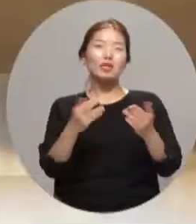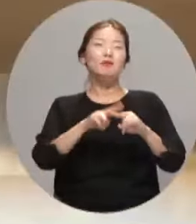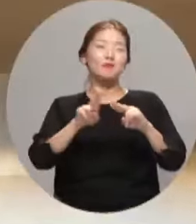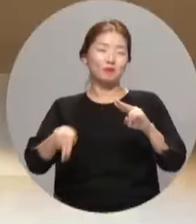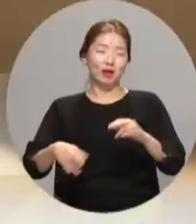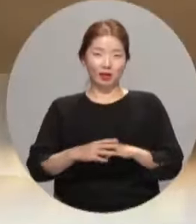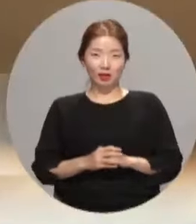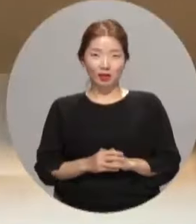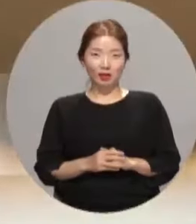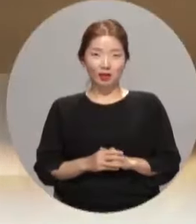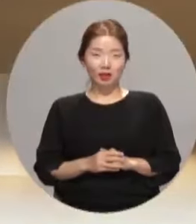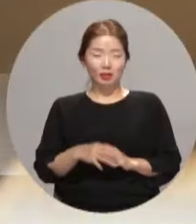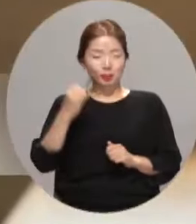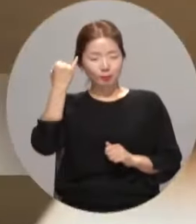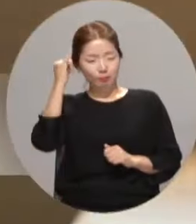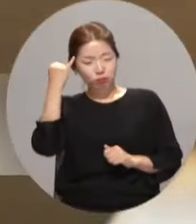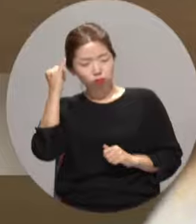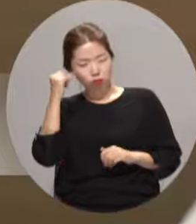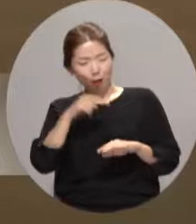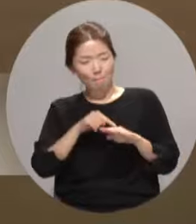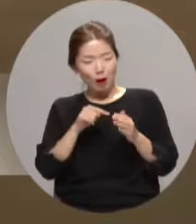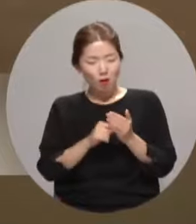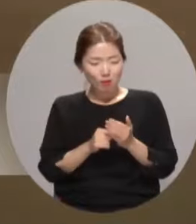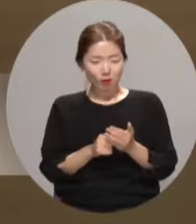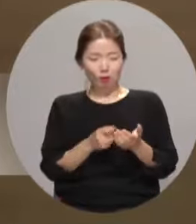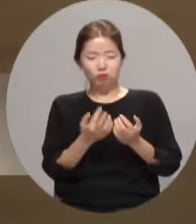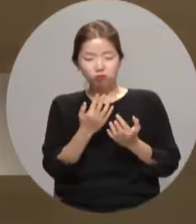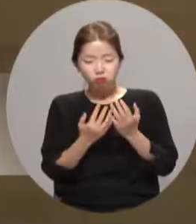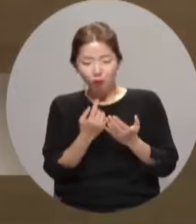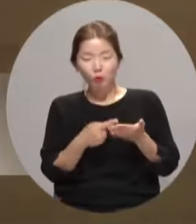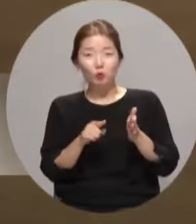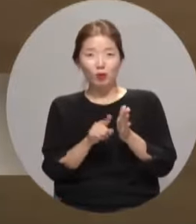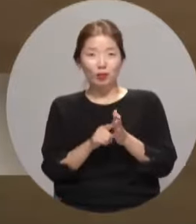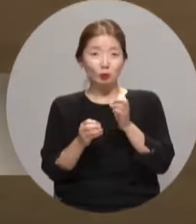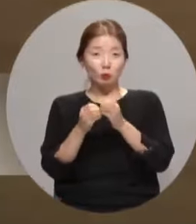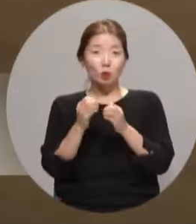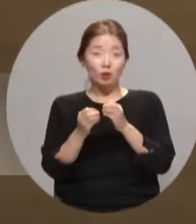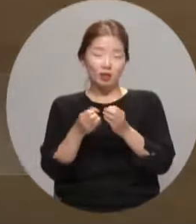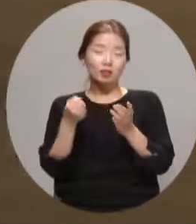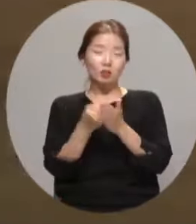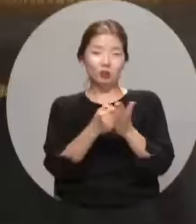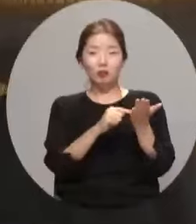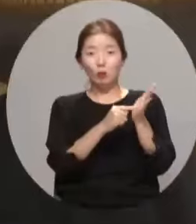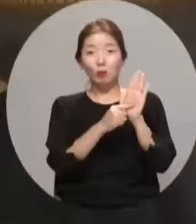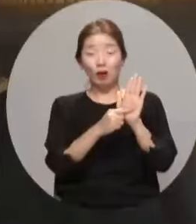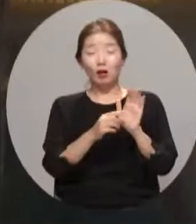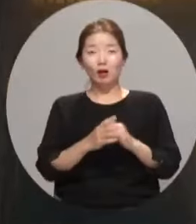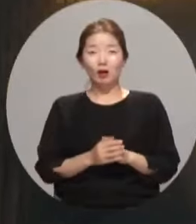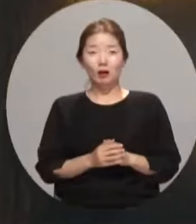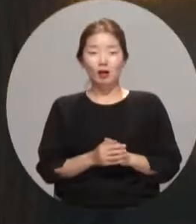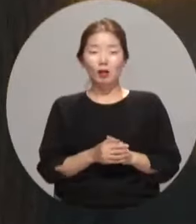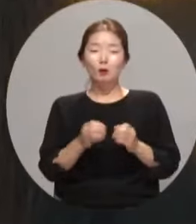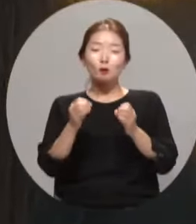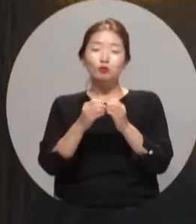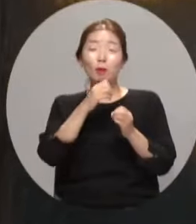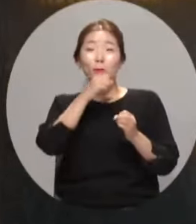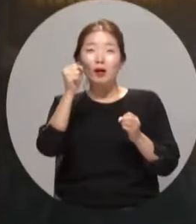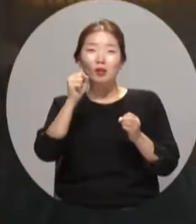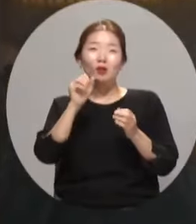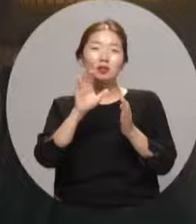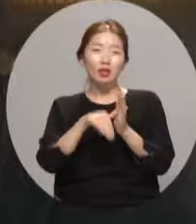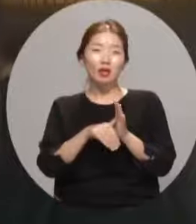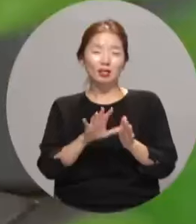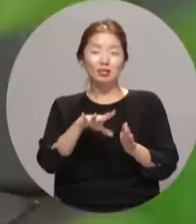내려왔습니다. 창작에 대한 마음속 불꽃을 피워내고자 소설가의 길을 택했다고 밝혔는데 혼뿔 문학상 당선이